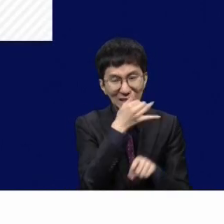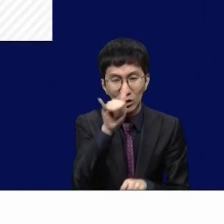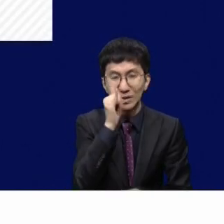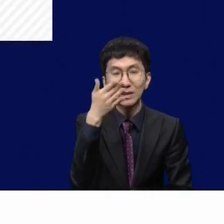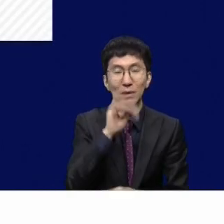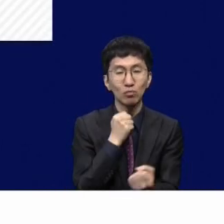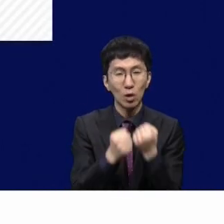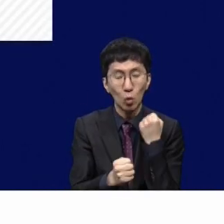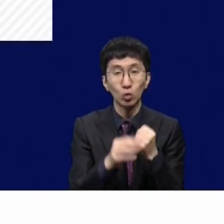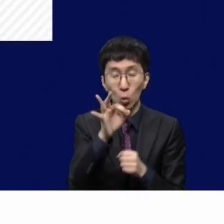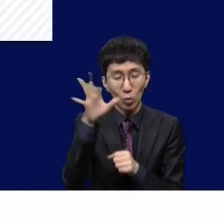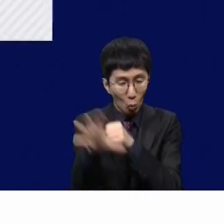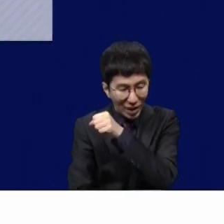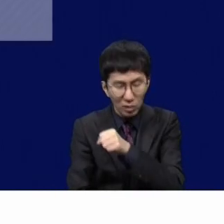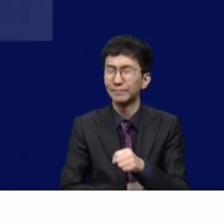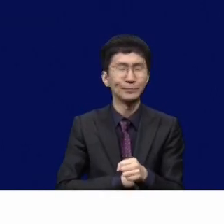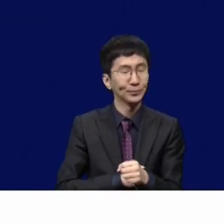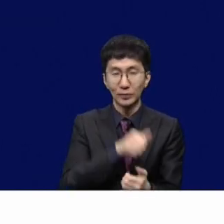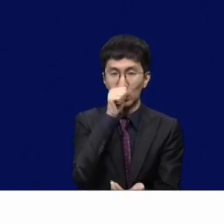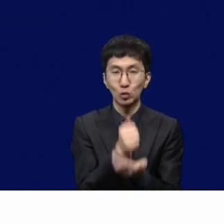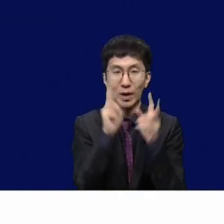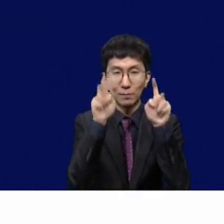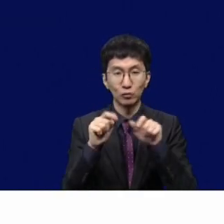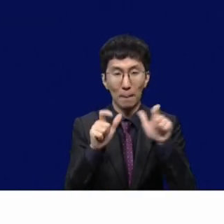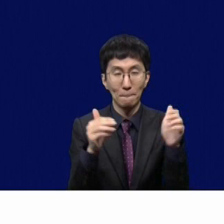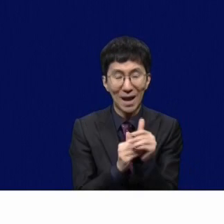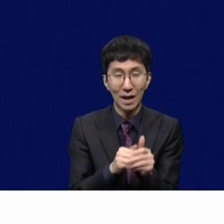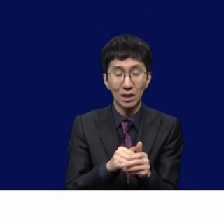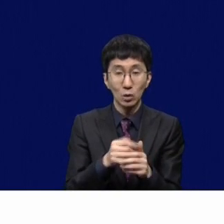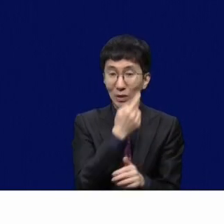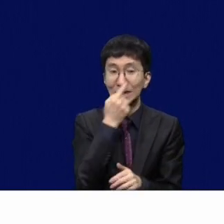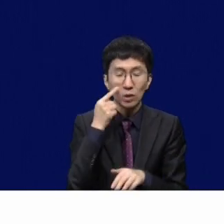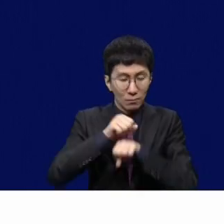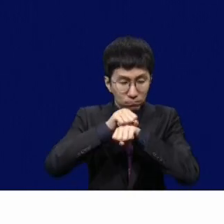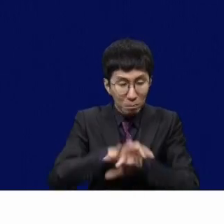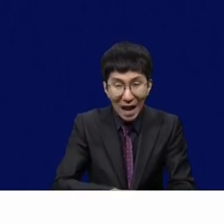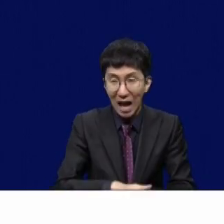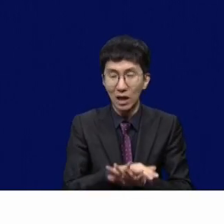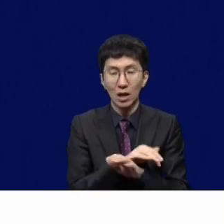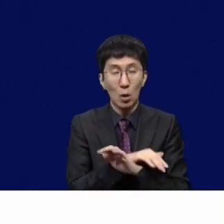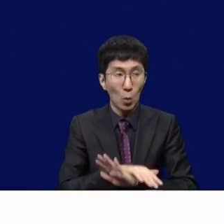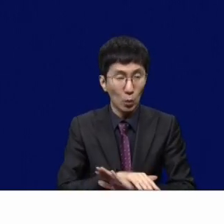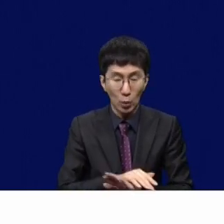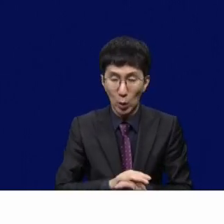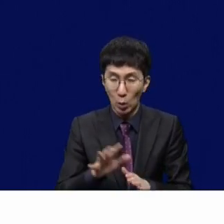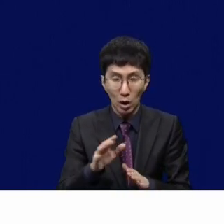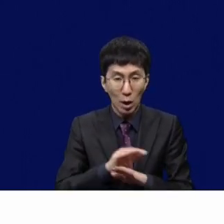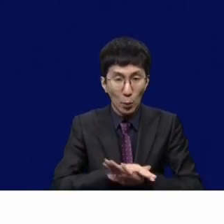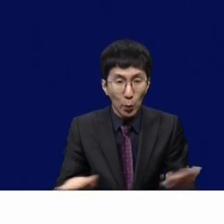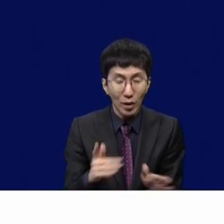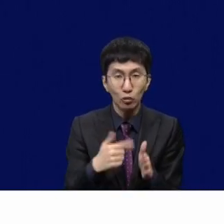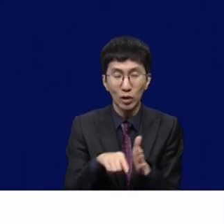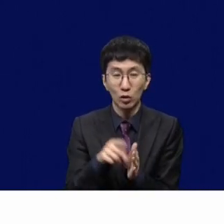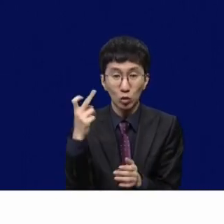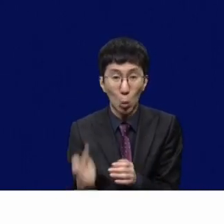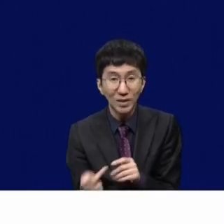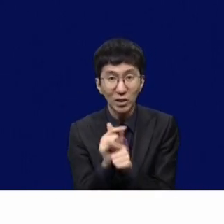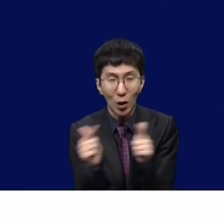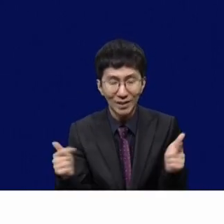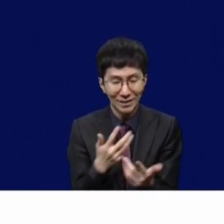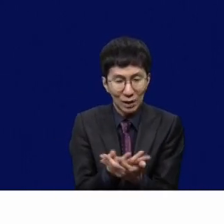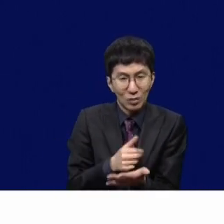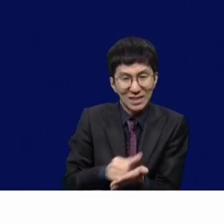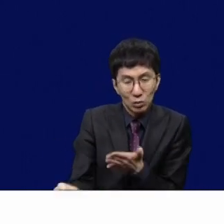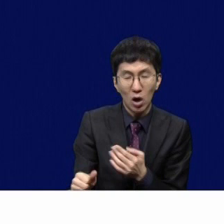횡령한 혐의는 무죄로 봤습니다. 증거인멸 의혹에 대해선 코링크피가 보관하던 정 교수 동생 관련 자료를